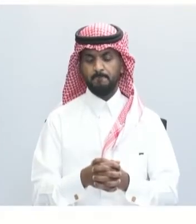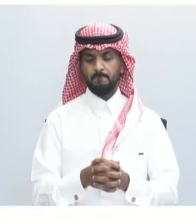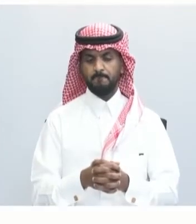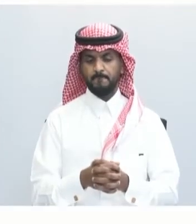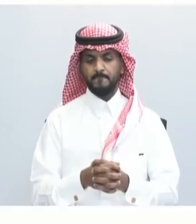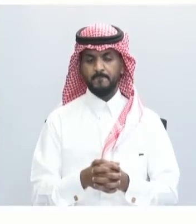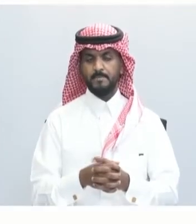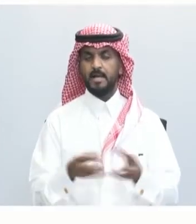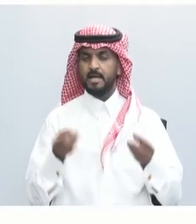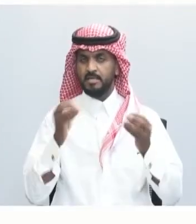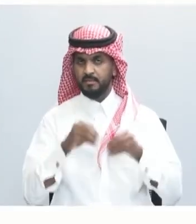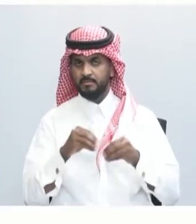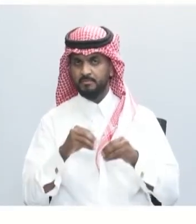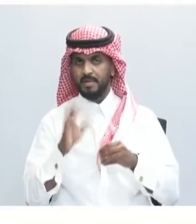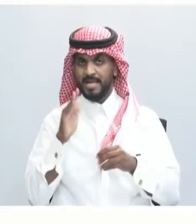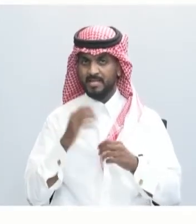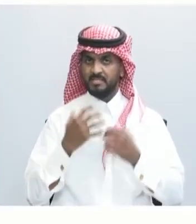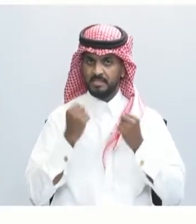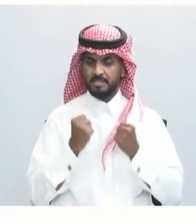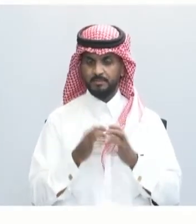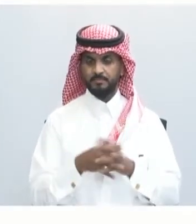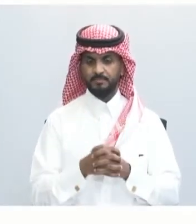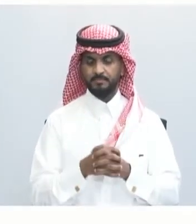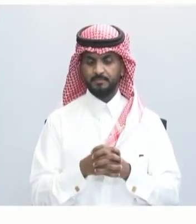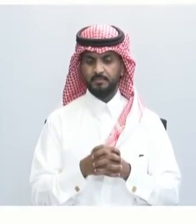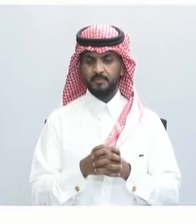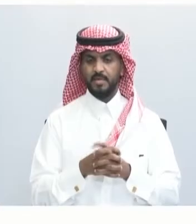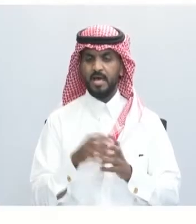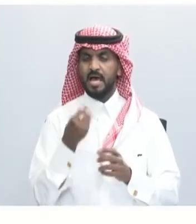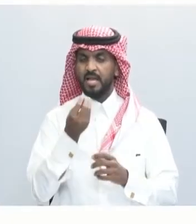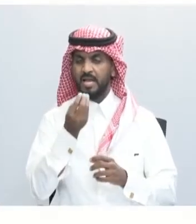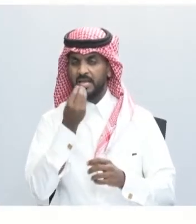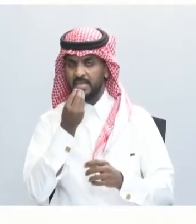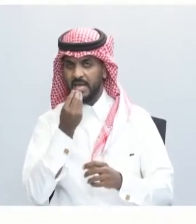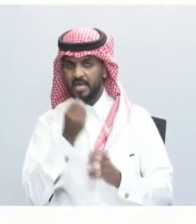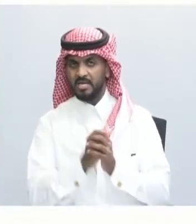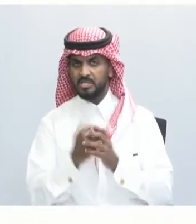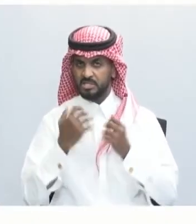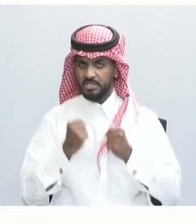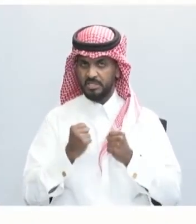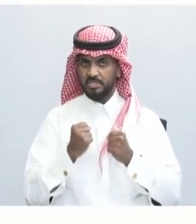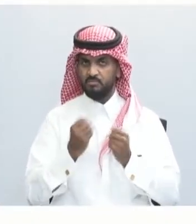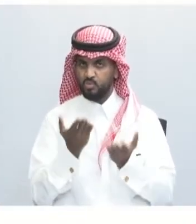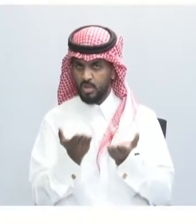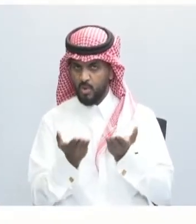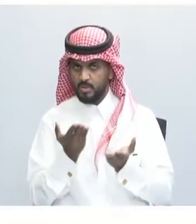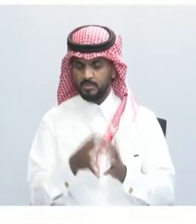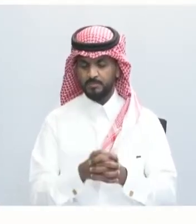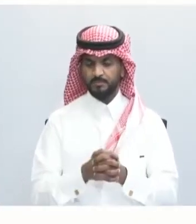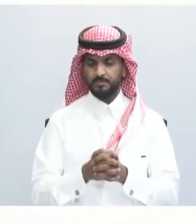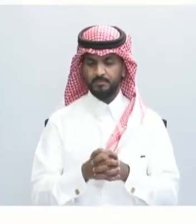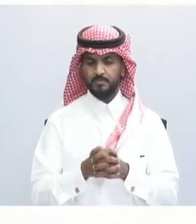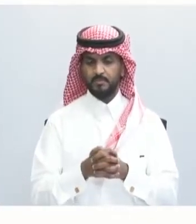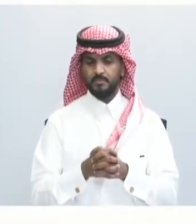ايضا من العادات الصحيه الغذاء الصحيه المتوازن كما نشاهد